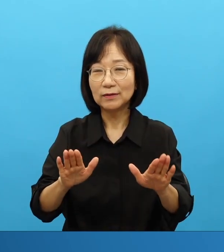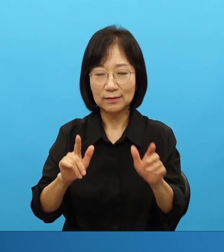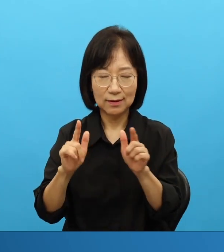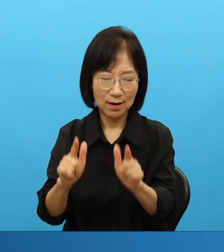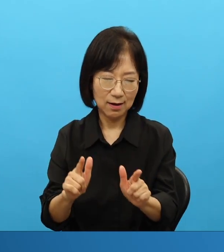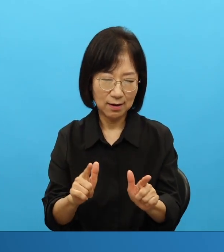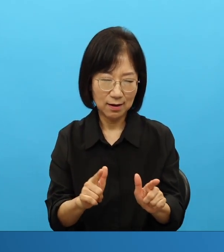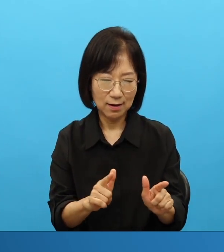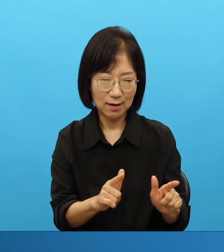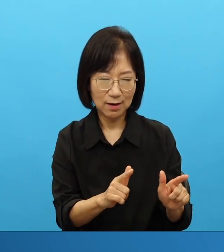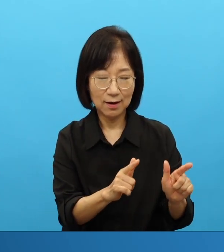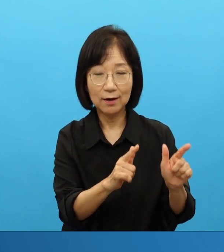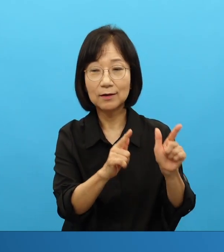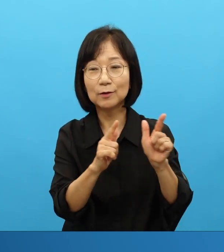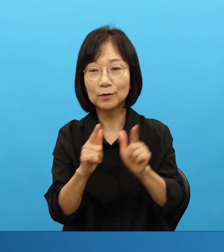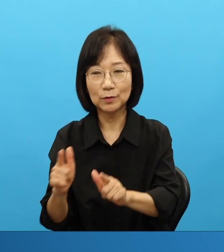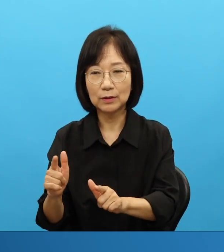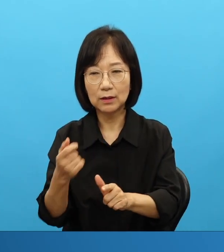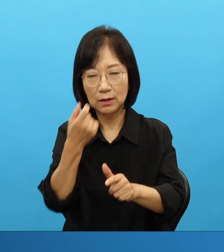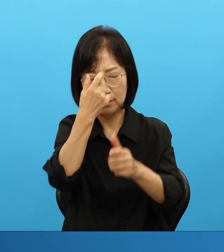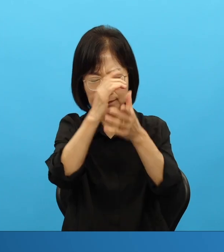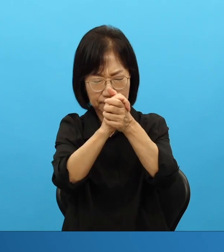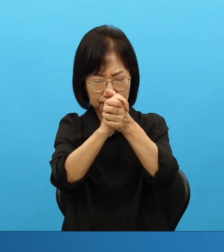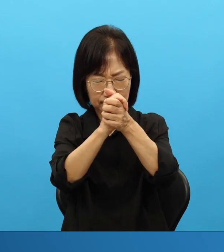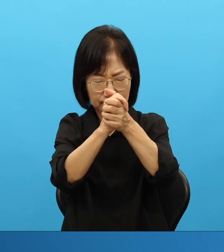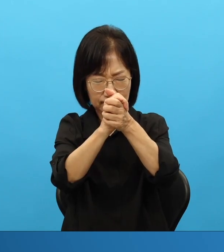동안 깊은 기도 속에